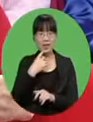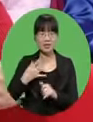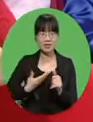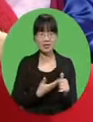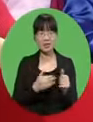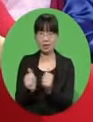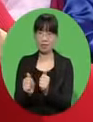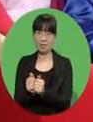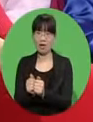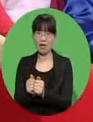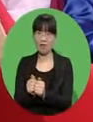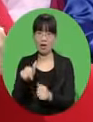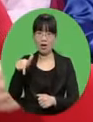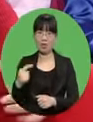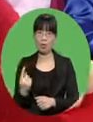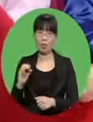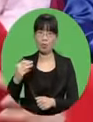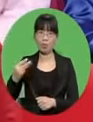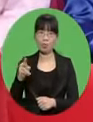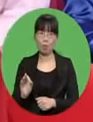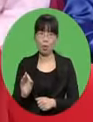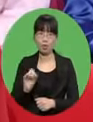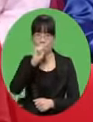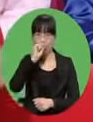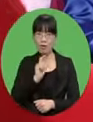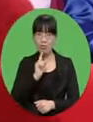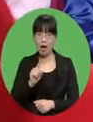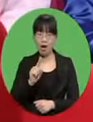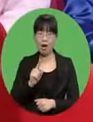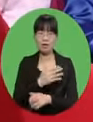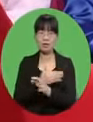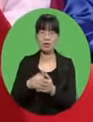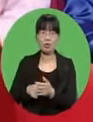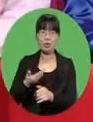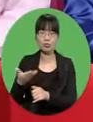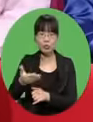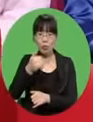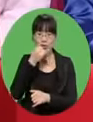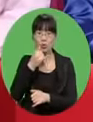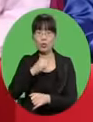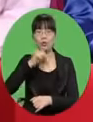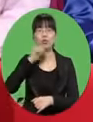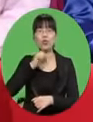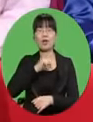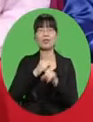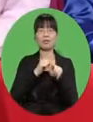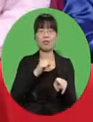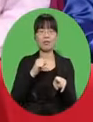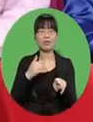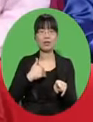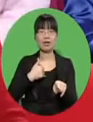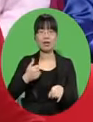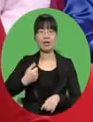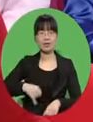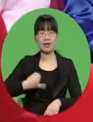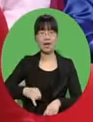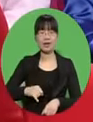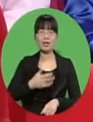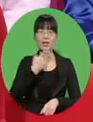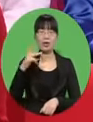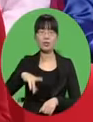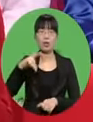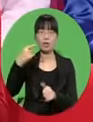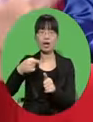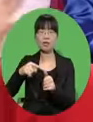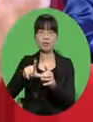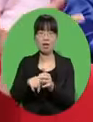들이대고. 남자애는 공룡을 좋아한다. 그럼 공룡에 대한. 공룡 갖고 들이대고. 예. 좋아하는 거에, 저는 사실 현진이를요, 영어를 처음